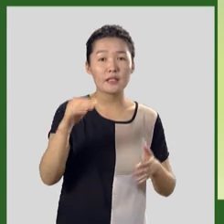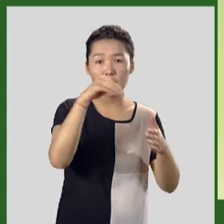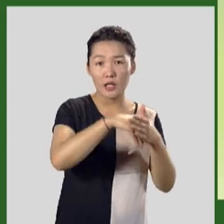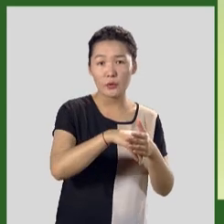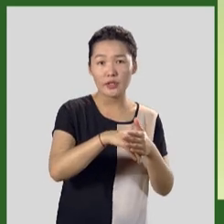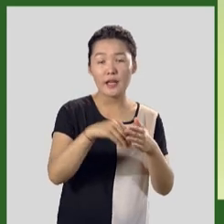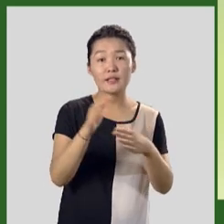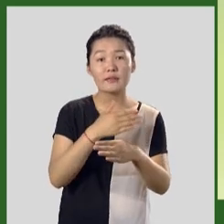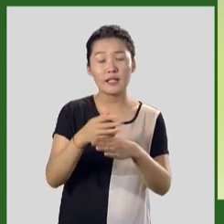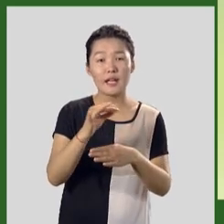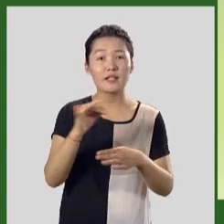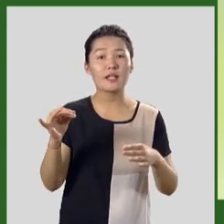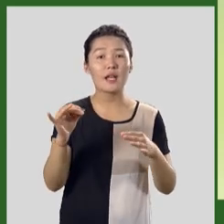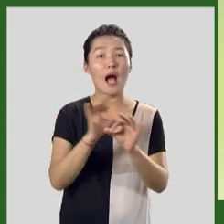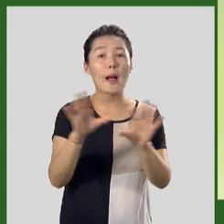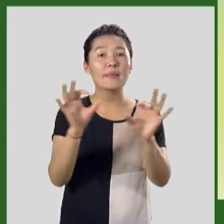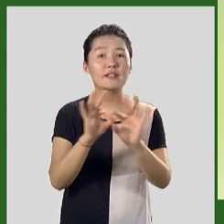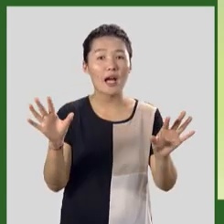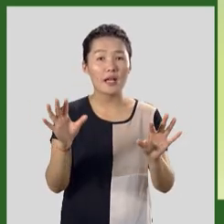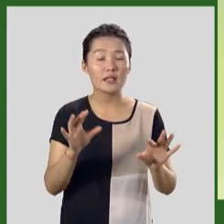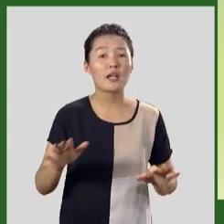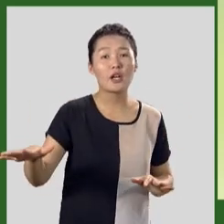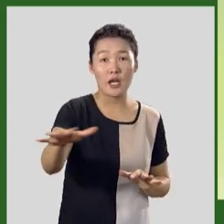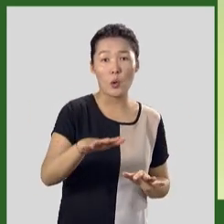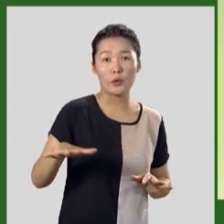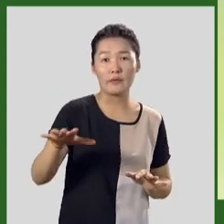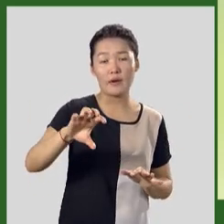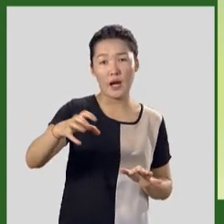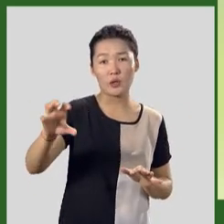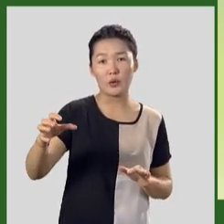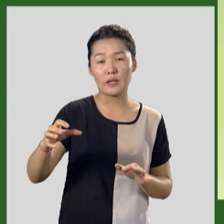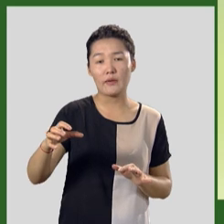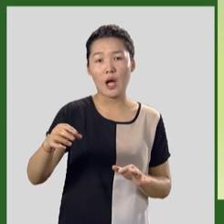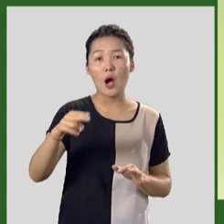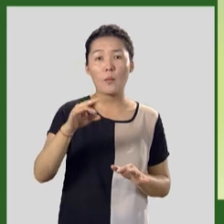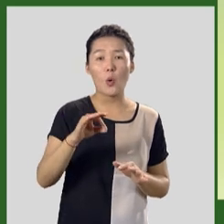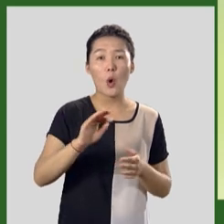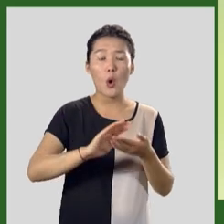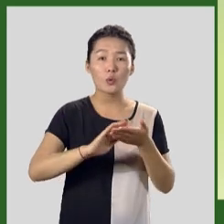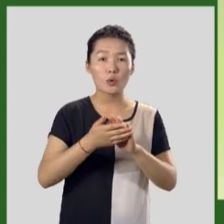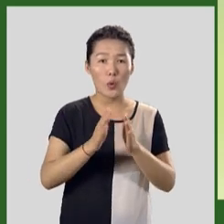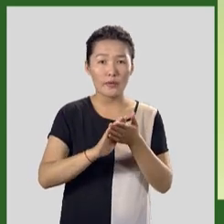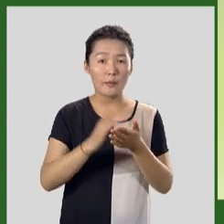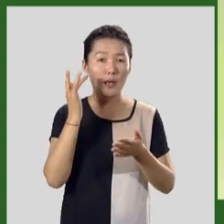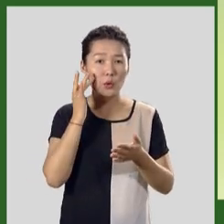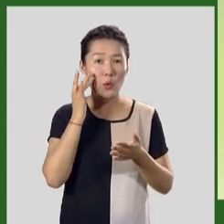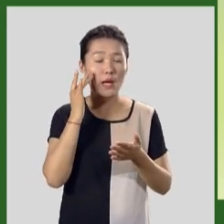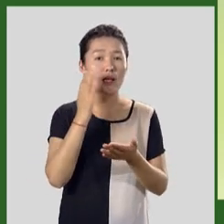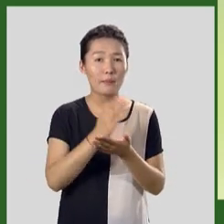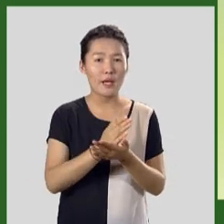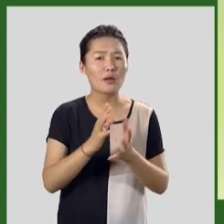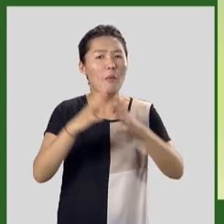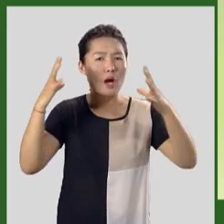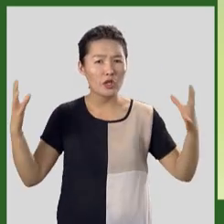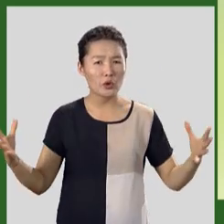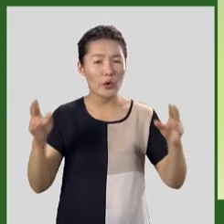и описании районов по определенным условиям, которые имеют большое теоретическое